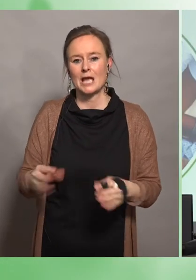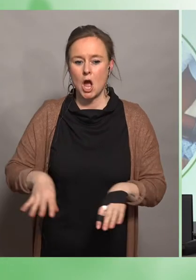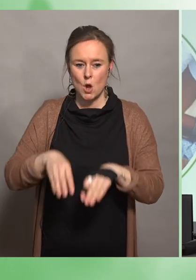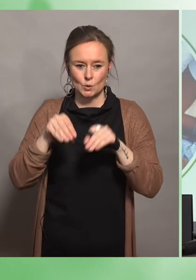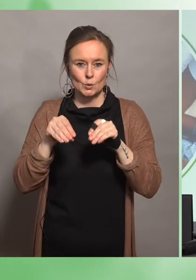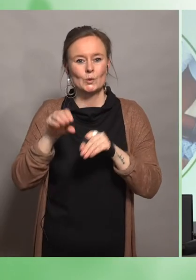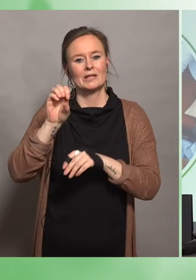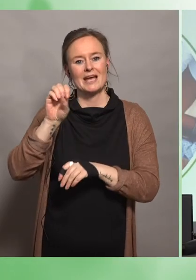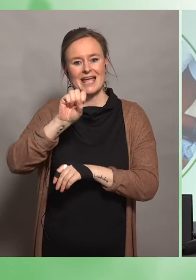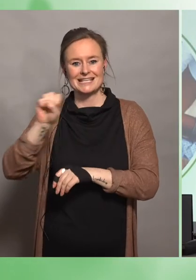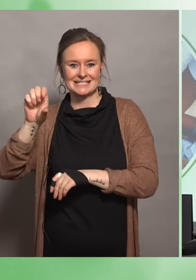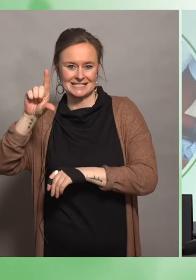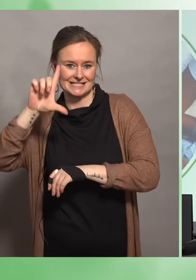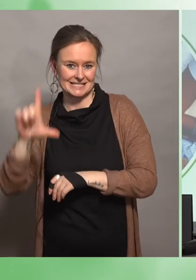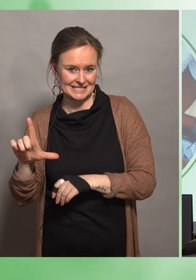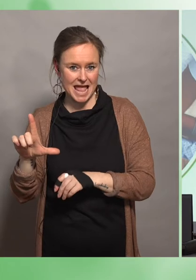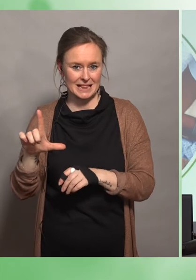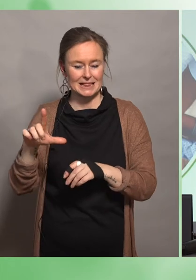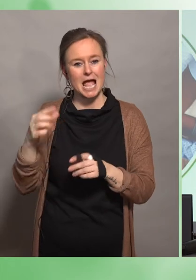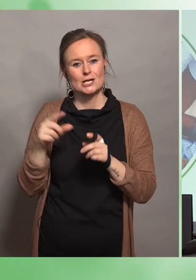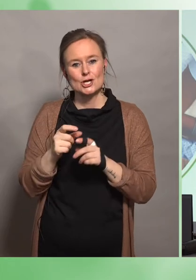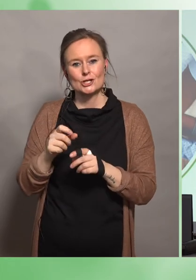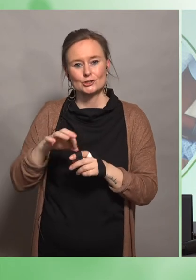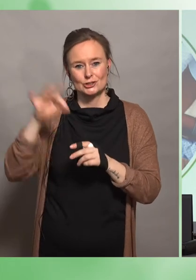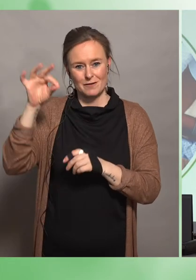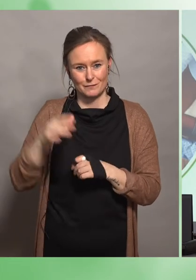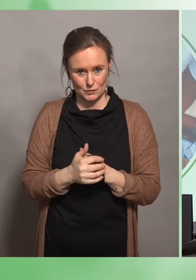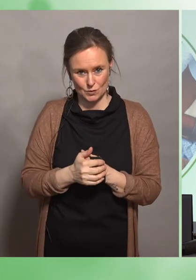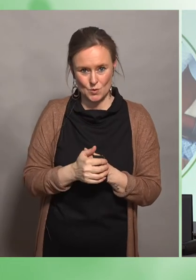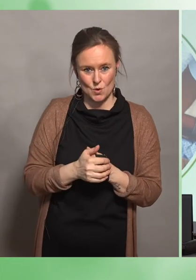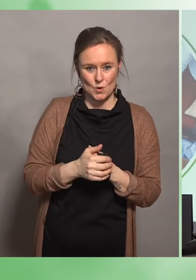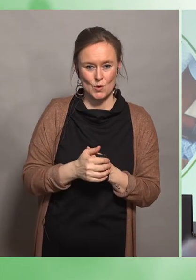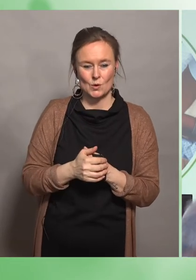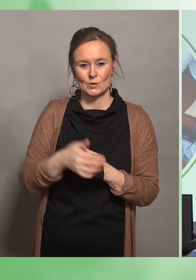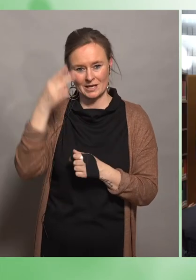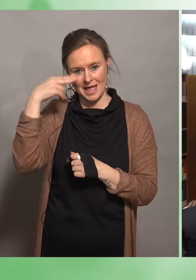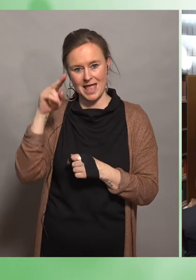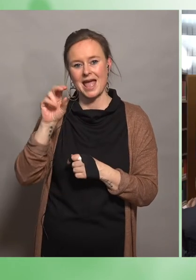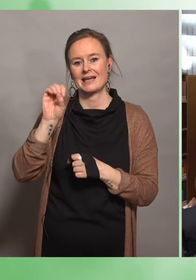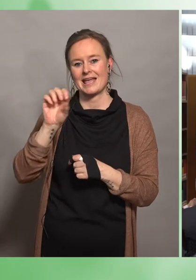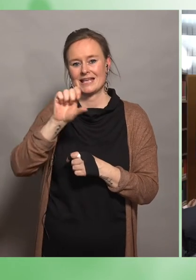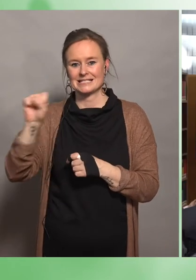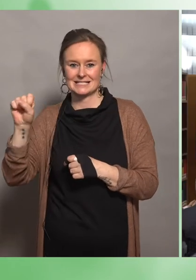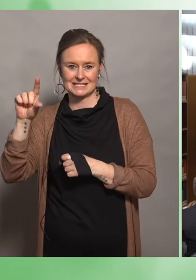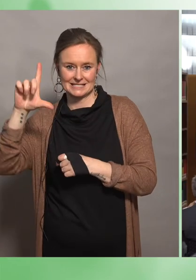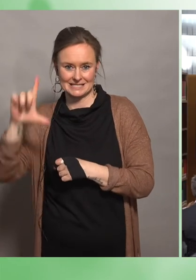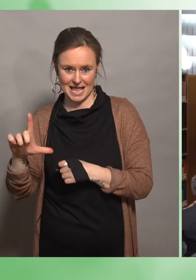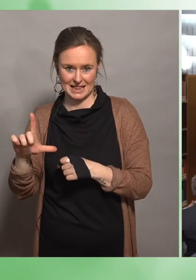der Essel-Stiftung, den Erfinder von Zero Project. Bitte kommen Sie zu mir, Martin Essel. Ganz herzlich willkommen.